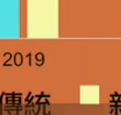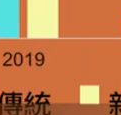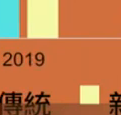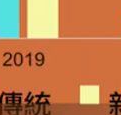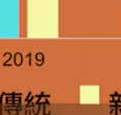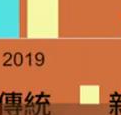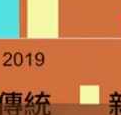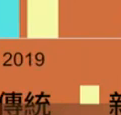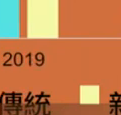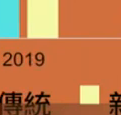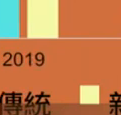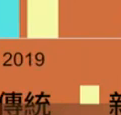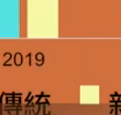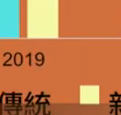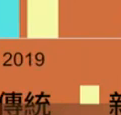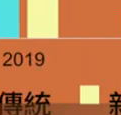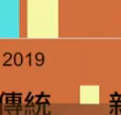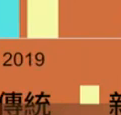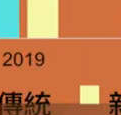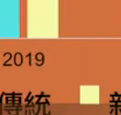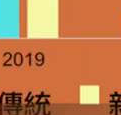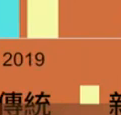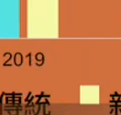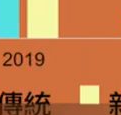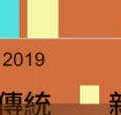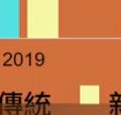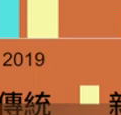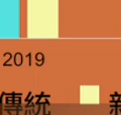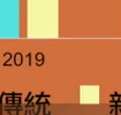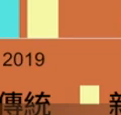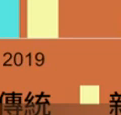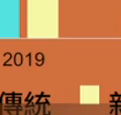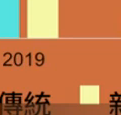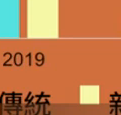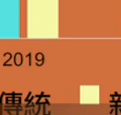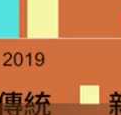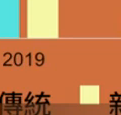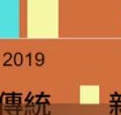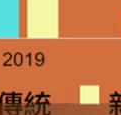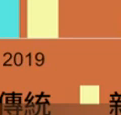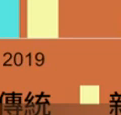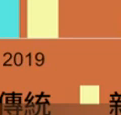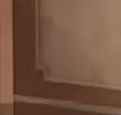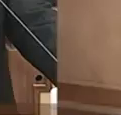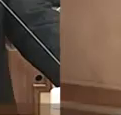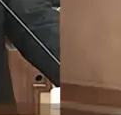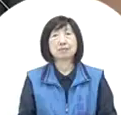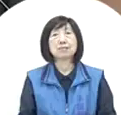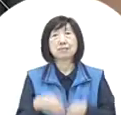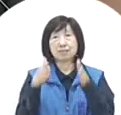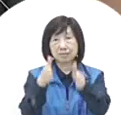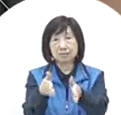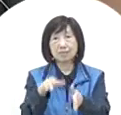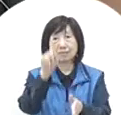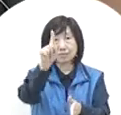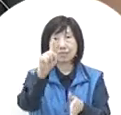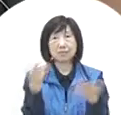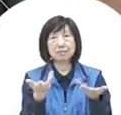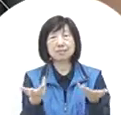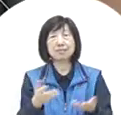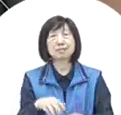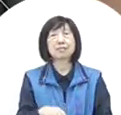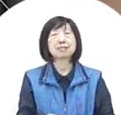儿造性剥削的案件吗？ 是， 有类似的案件。 好，我先说一个案子哈。我们来看